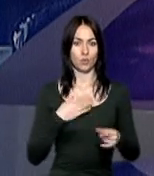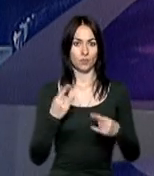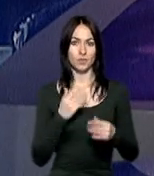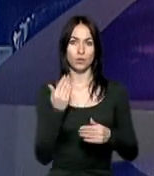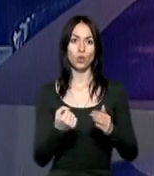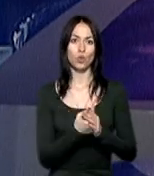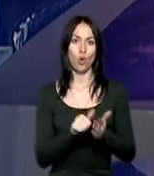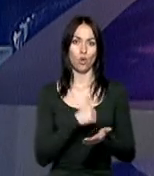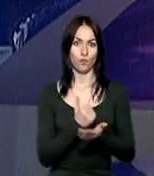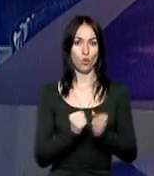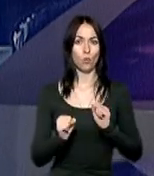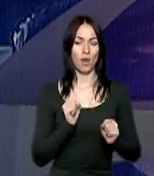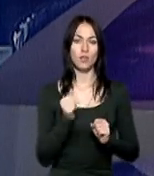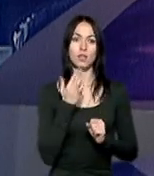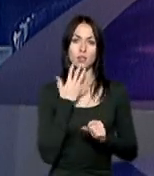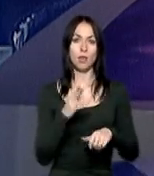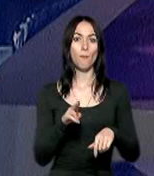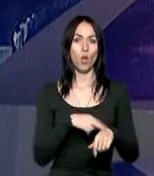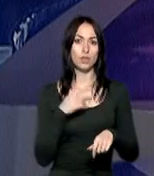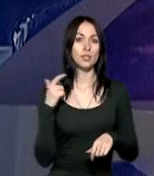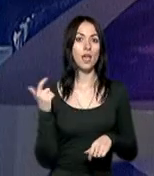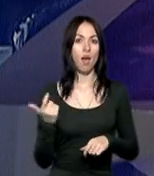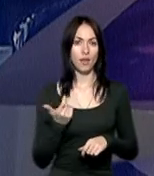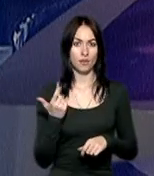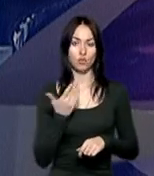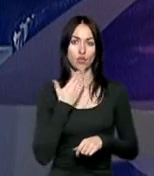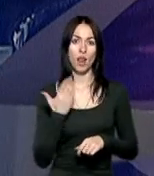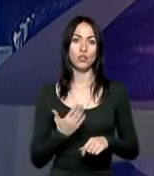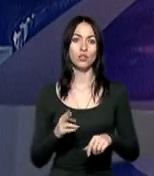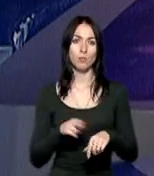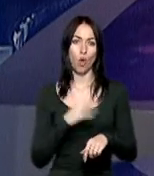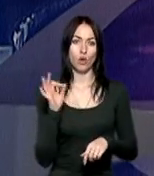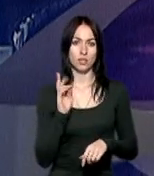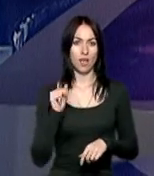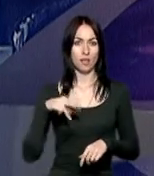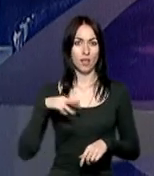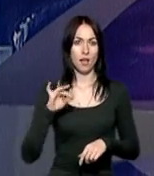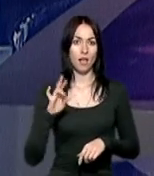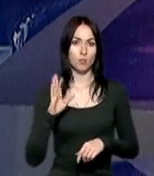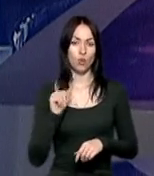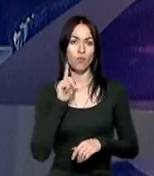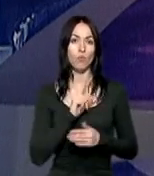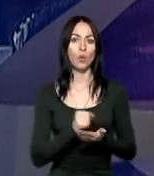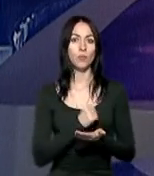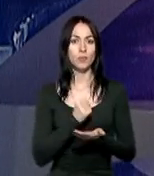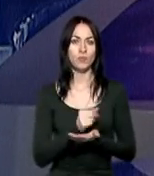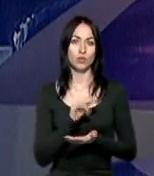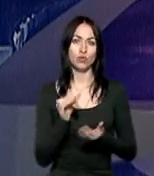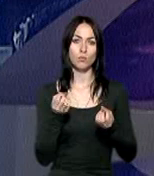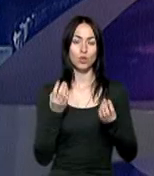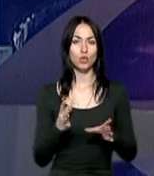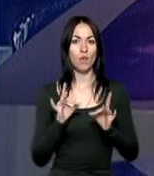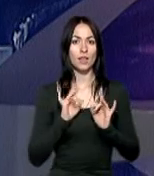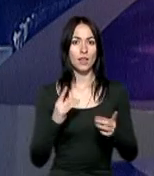до Головного управління Національної поліції Харківщини. Речниця поліції Оксана Калмикова поки підтвердити чи спростувати